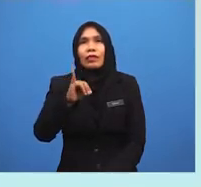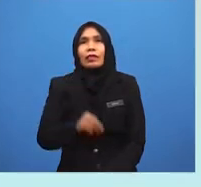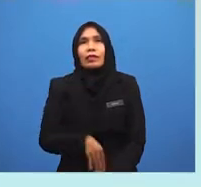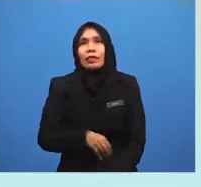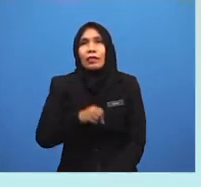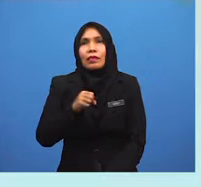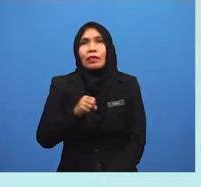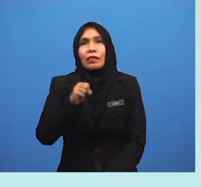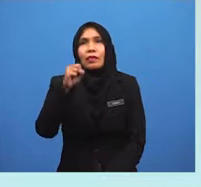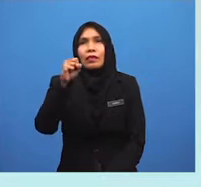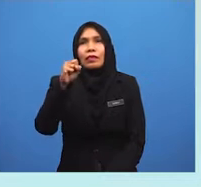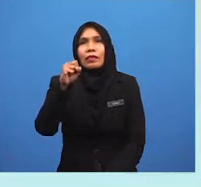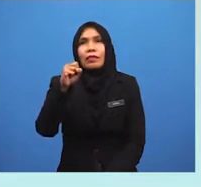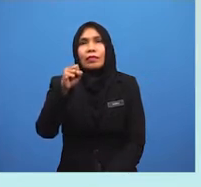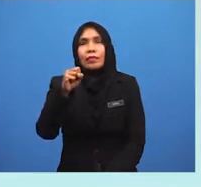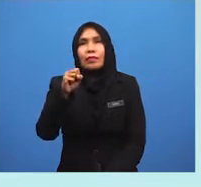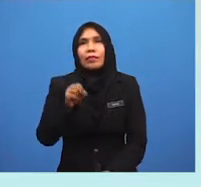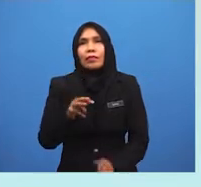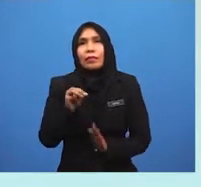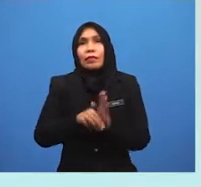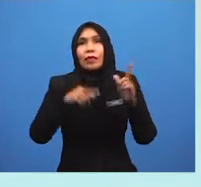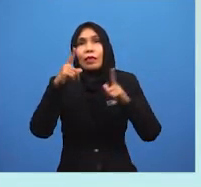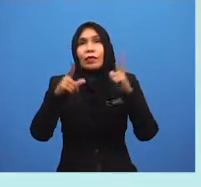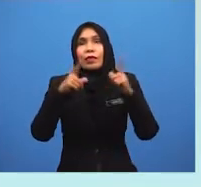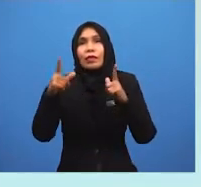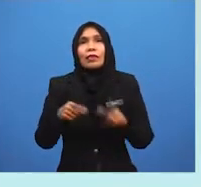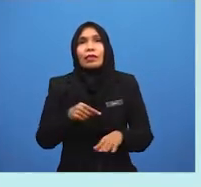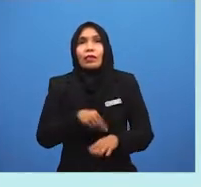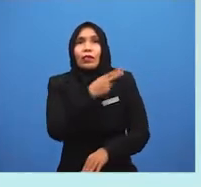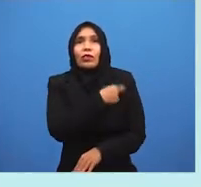rawatan. Apakah jawapannya, murid-murid?